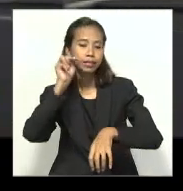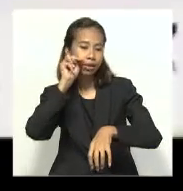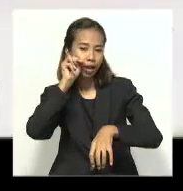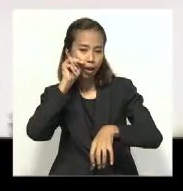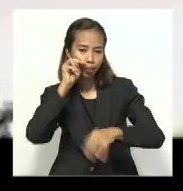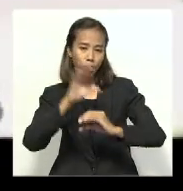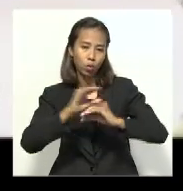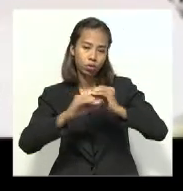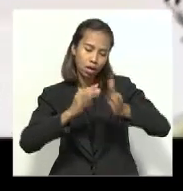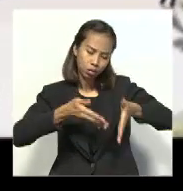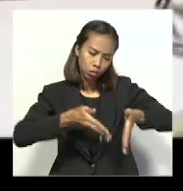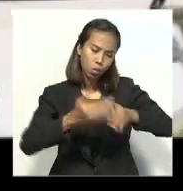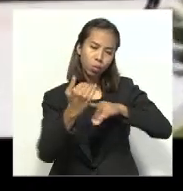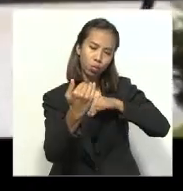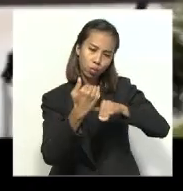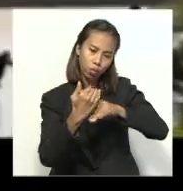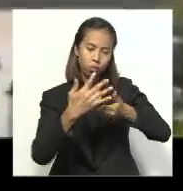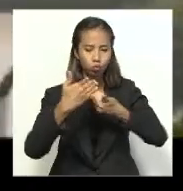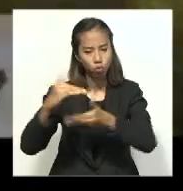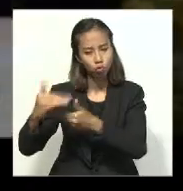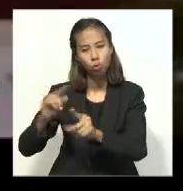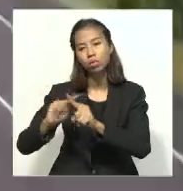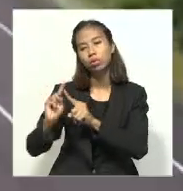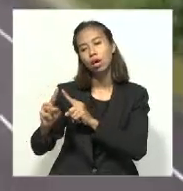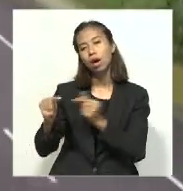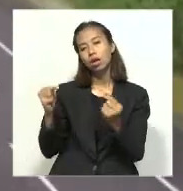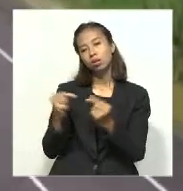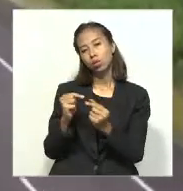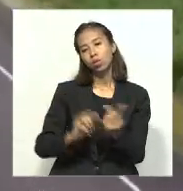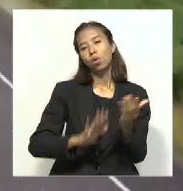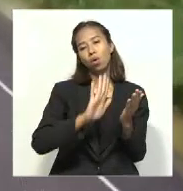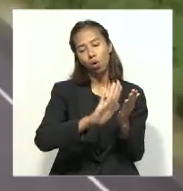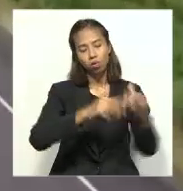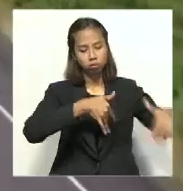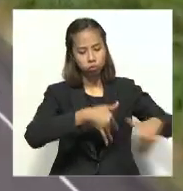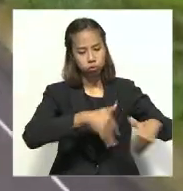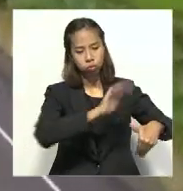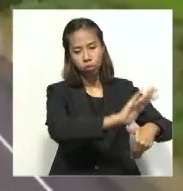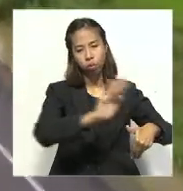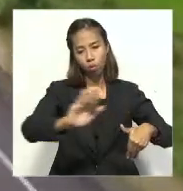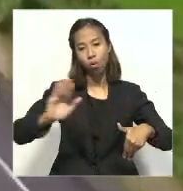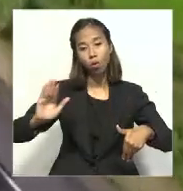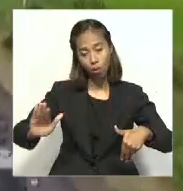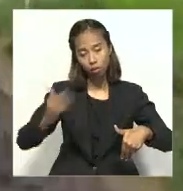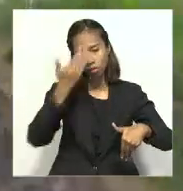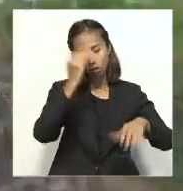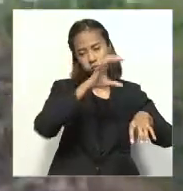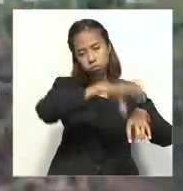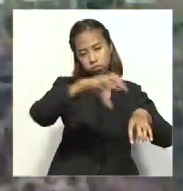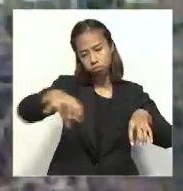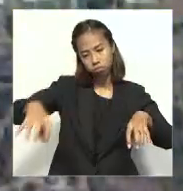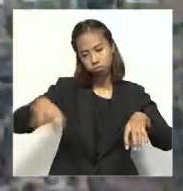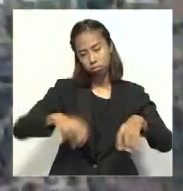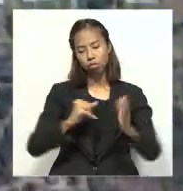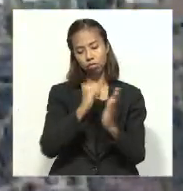างพื้นฐานและการคมนาคมขนส่งที่เชื่อมโยงกันตามศักยภาพในแต่ละพื้นที่ซึ่งเป็นความต้องการของทุ